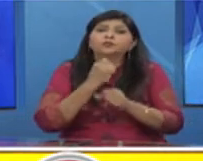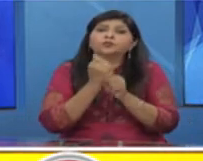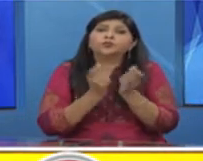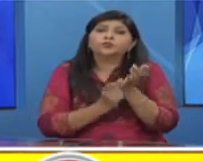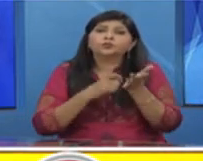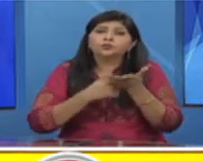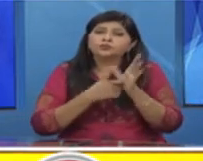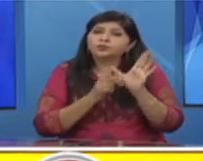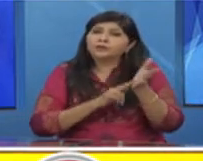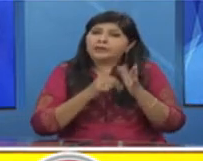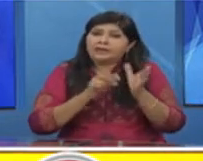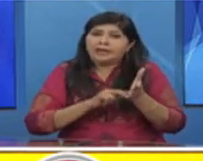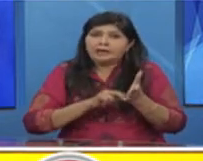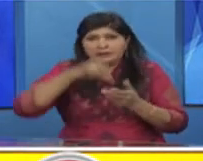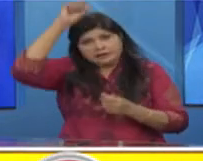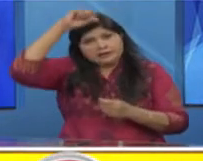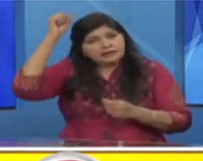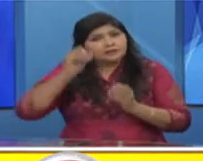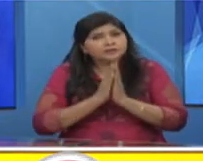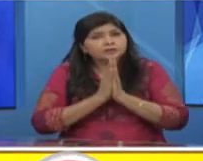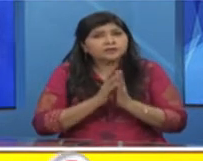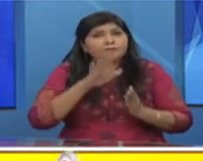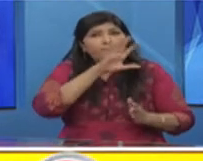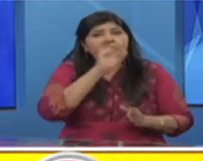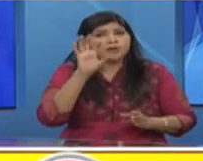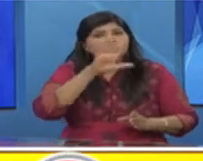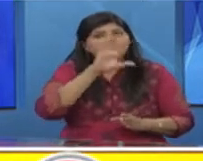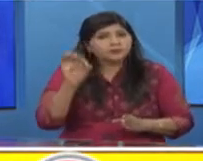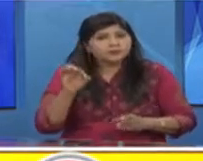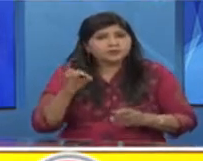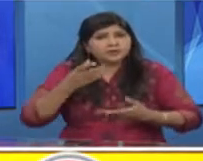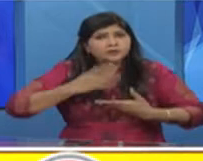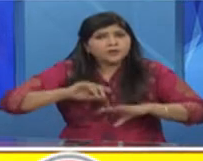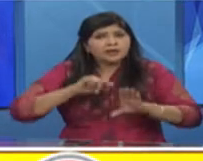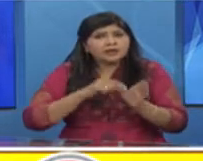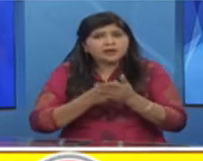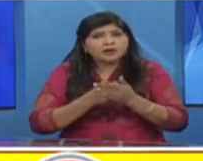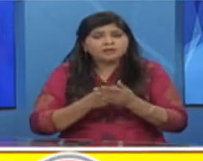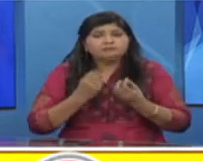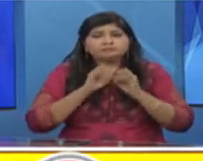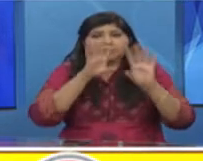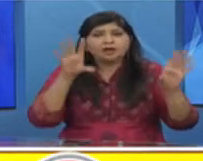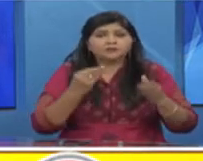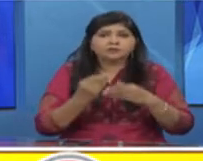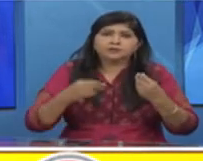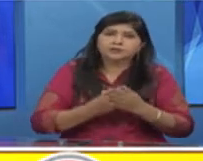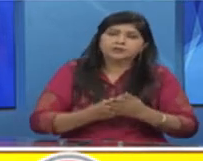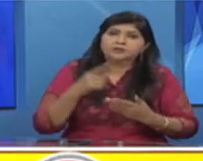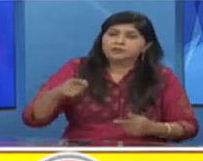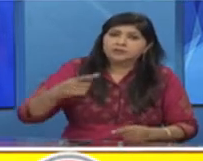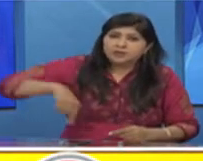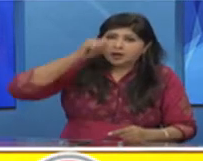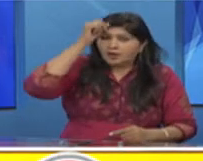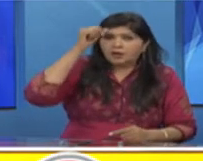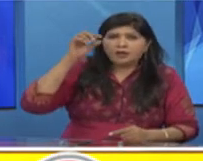देव जी का 550वां प्रकाशोत्सव मनाया जाएगा। गुरु नानक देव जी का प्रभाव भारत ही